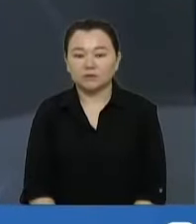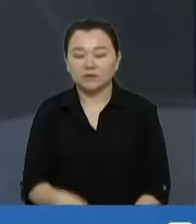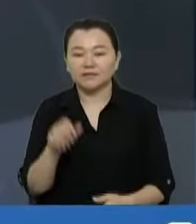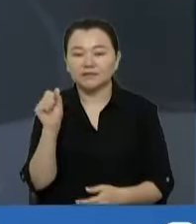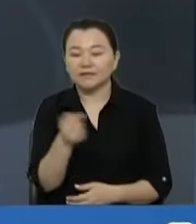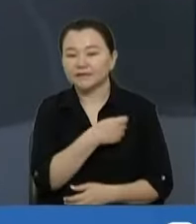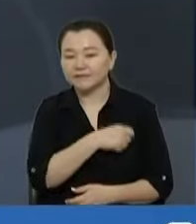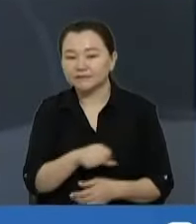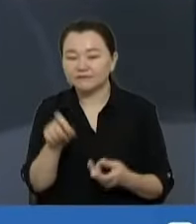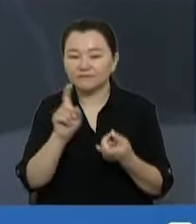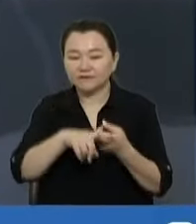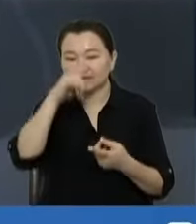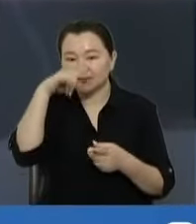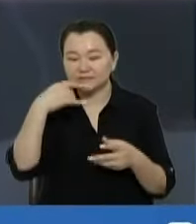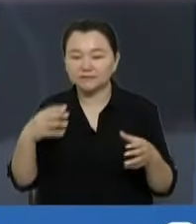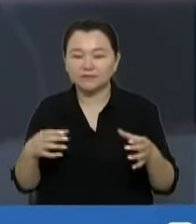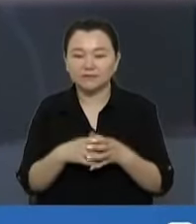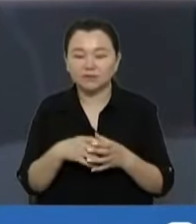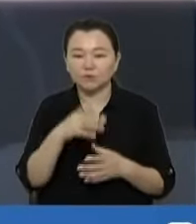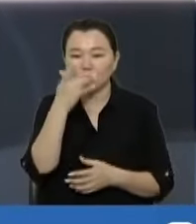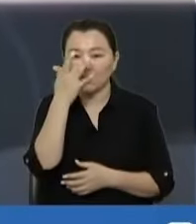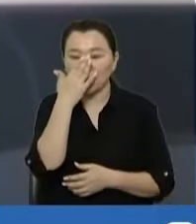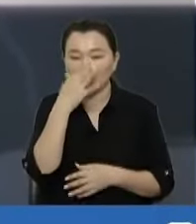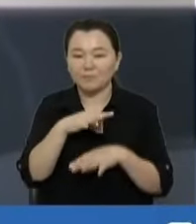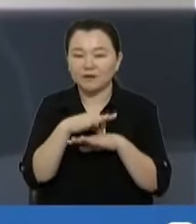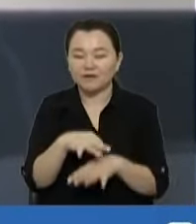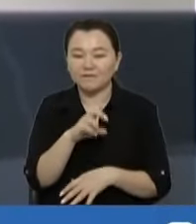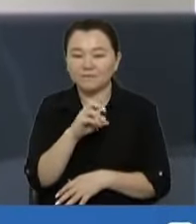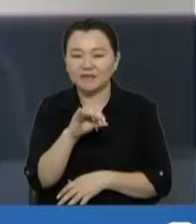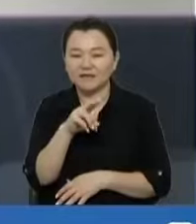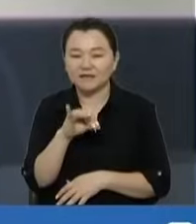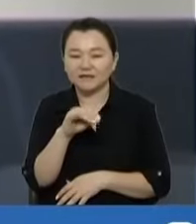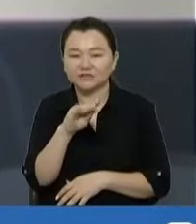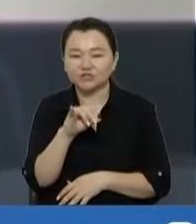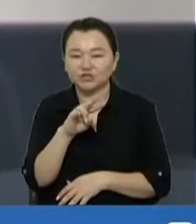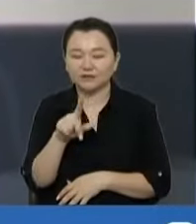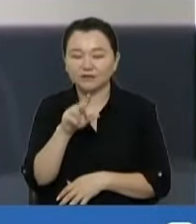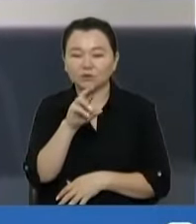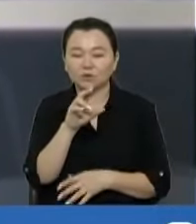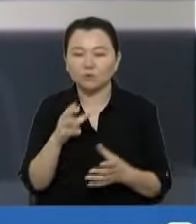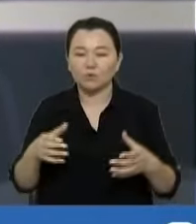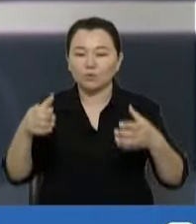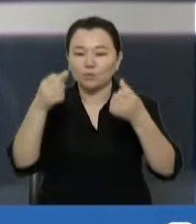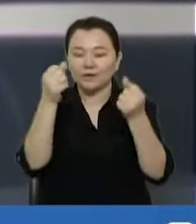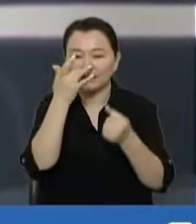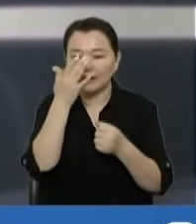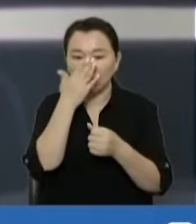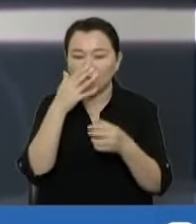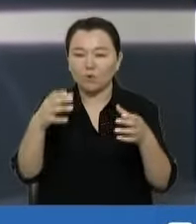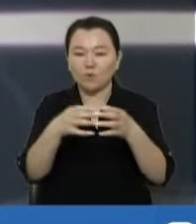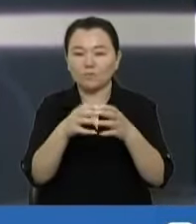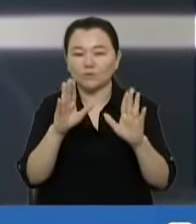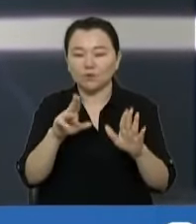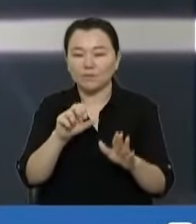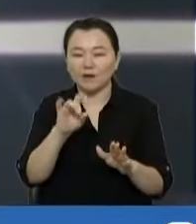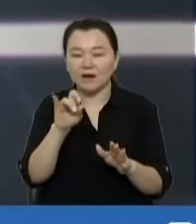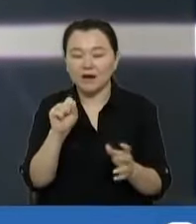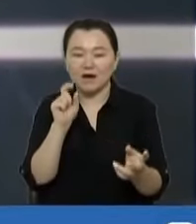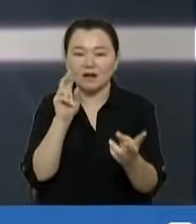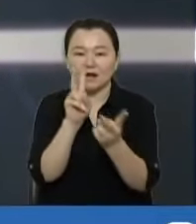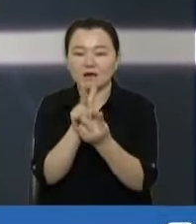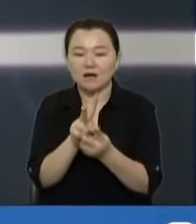Теннистен Казахстан әйелдер құрамасы Токиода өтіп жатқан Билли Джин Кинг кубогында Жапония командасын тек жұптық кездесуде